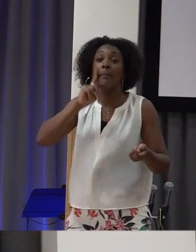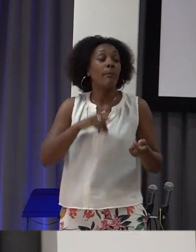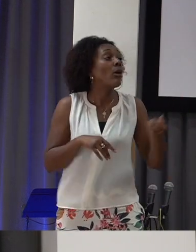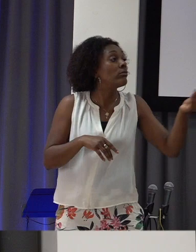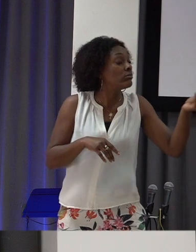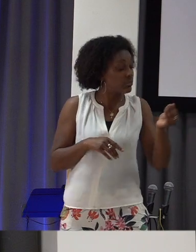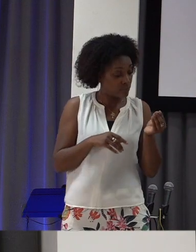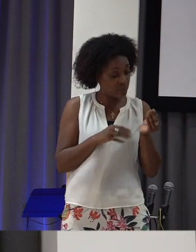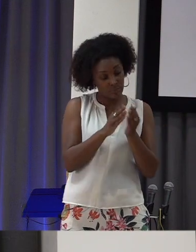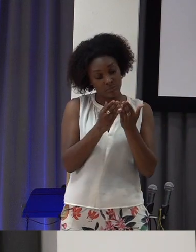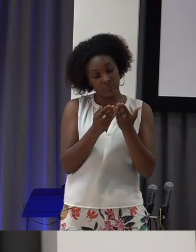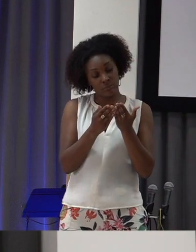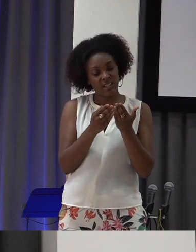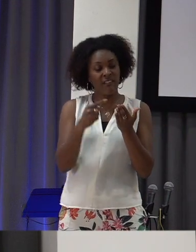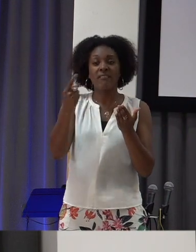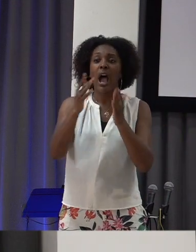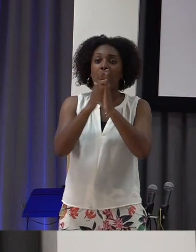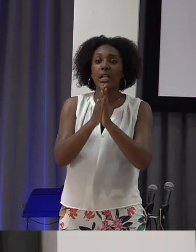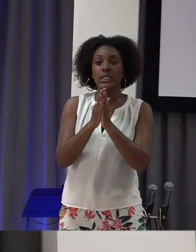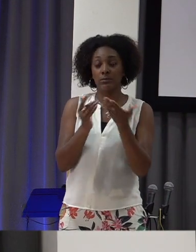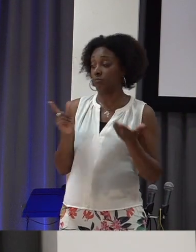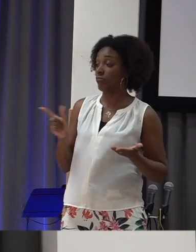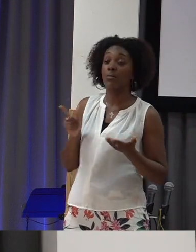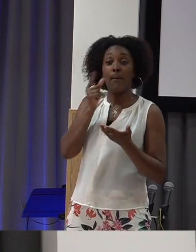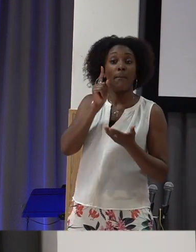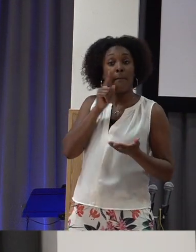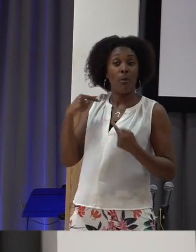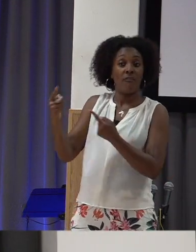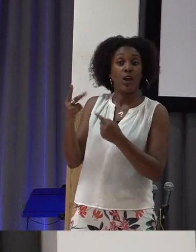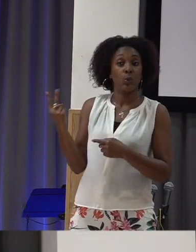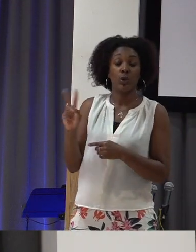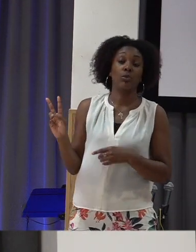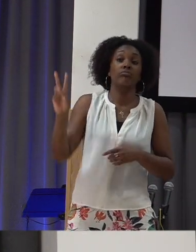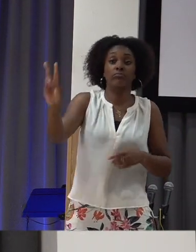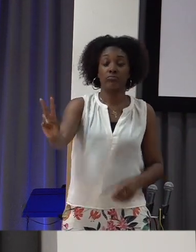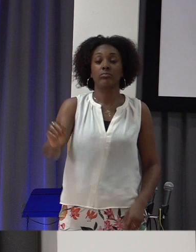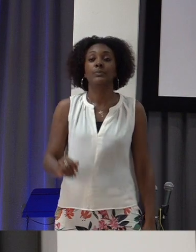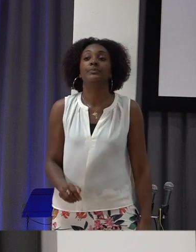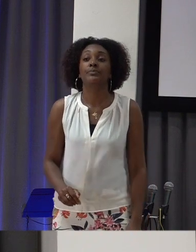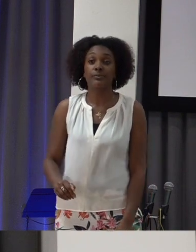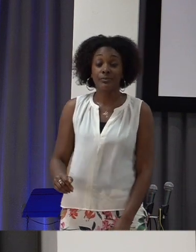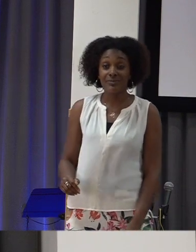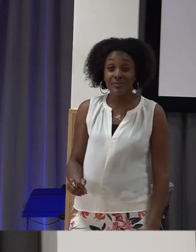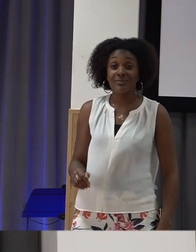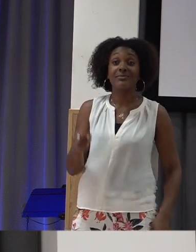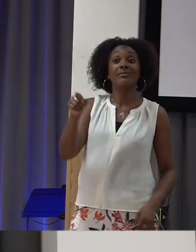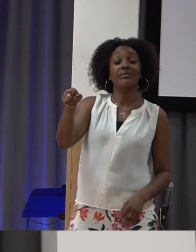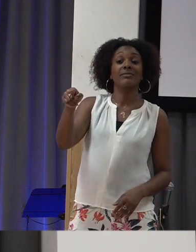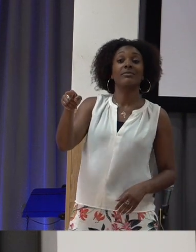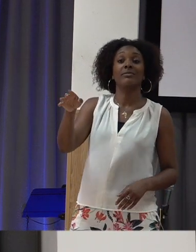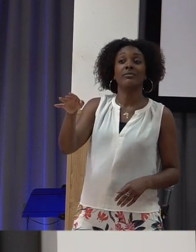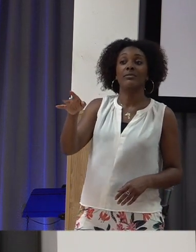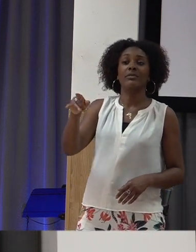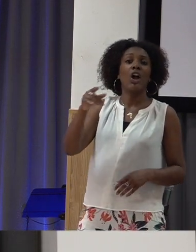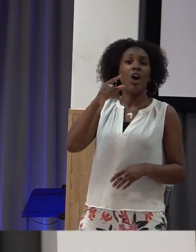tenu compte, et il est allé avec ma mère rue de la Cour des Noux. Et là, il y avait donc mon bon vieux collègue, il